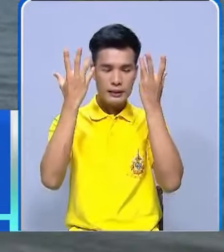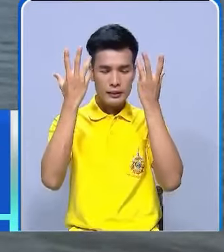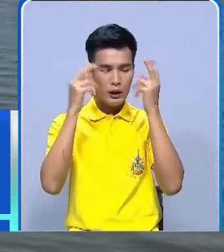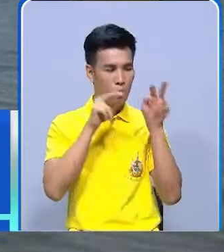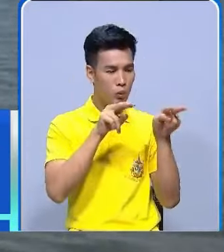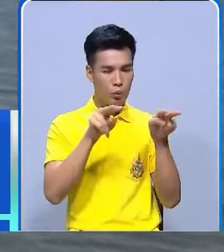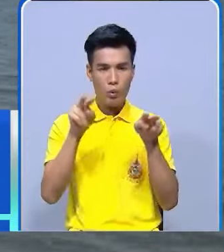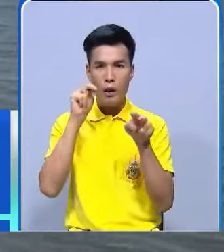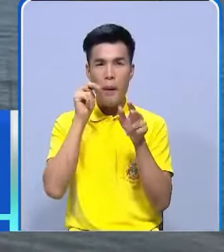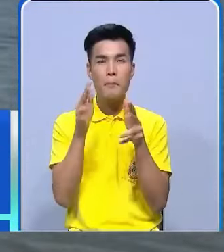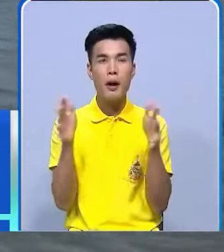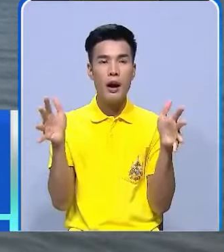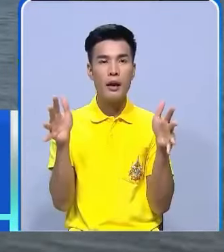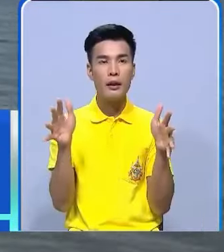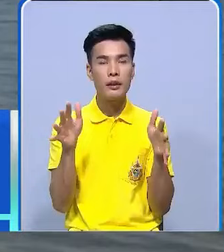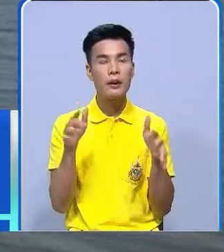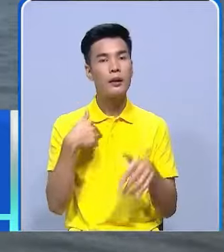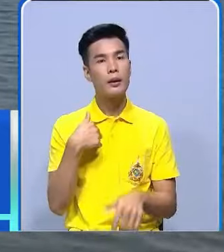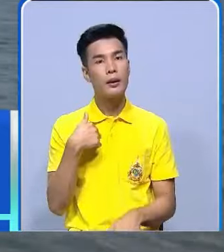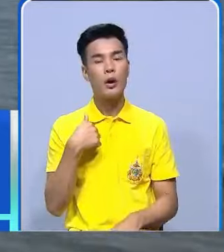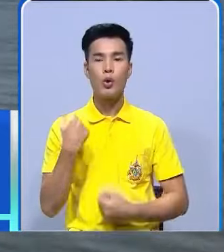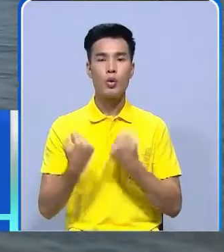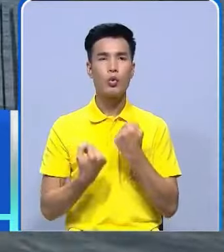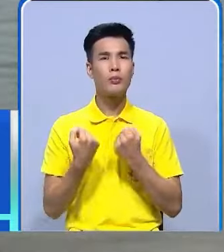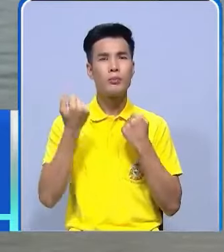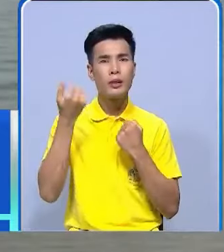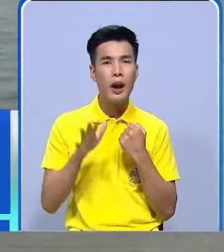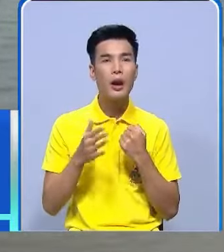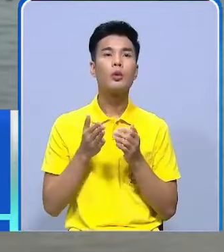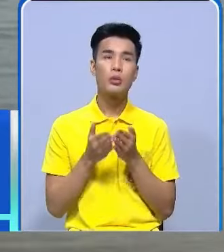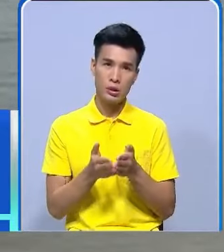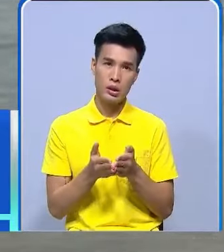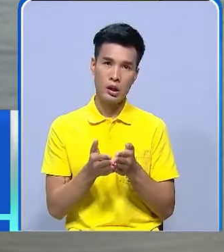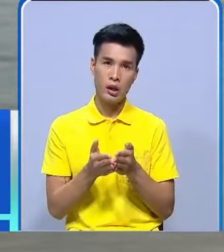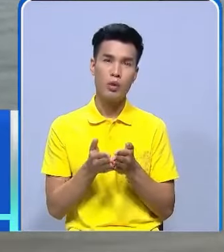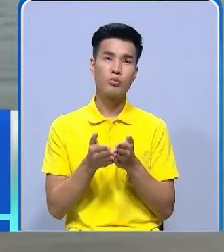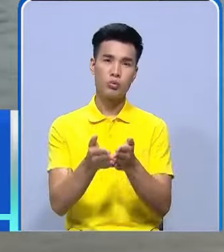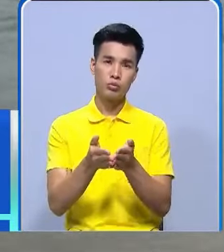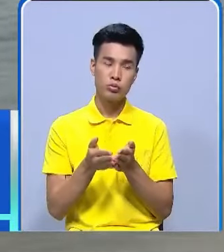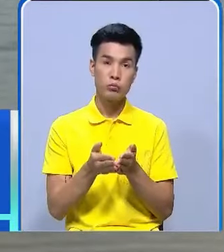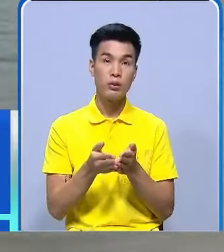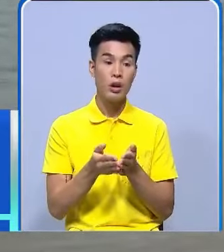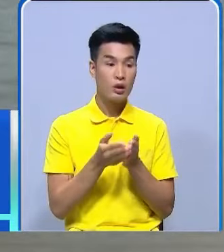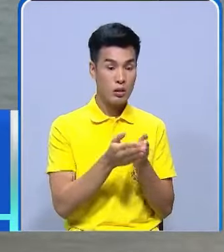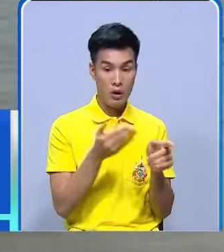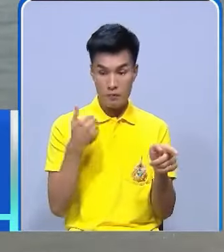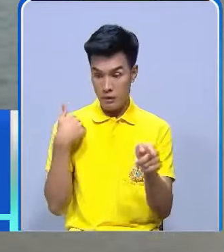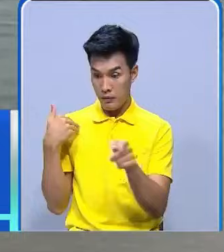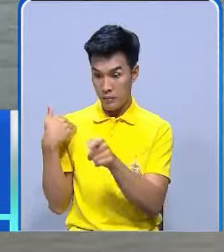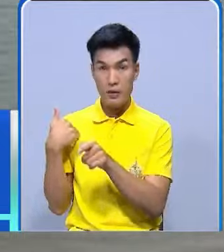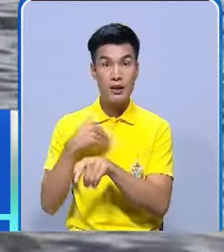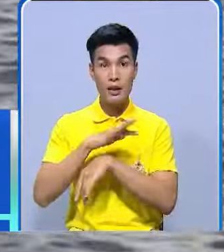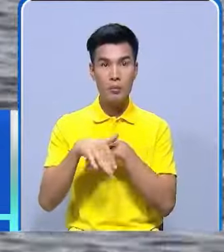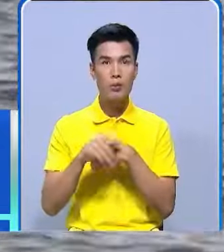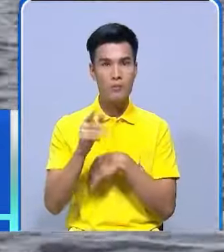ก็มีแต่น้ำสัญจรเข้าออกรถก็ใช้ไม่ได้ใช้แต่เรือเอ้าไหนๆแต่ละบ้านมีเรืออยู่แล้วมา